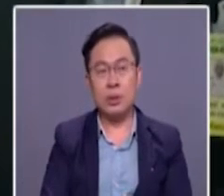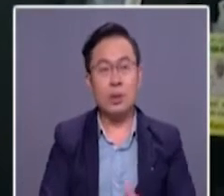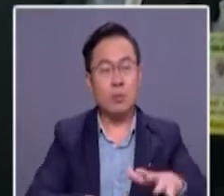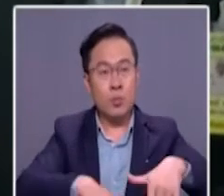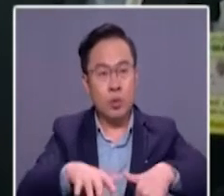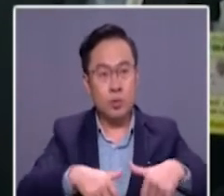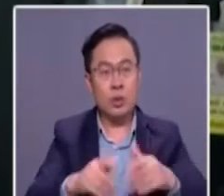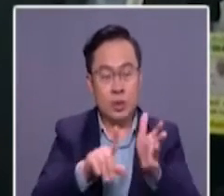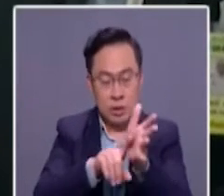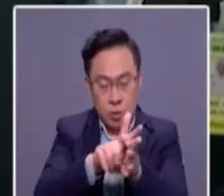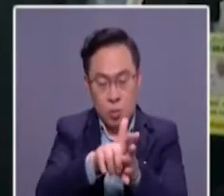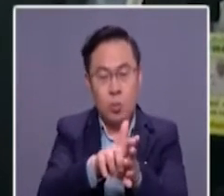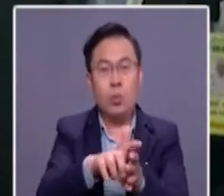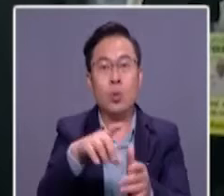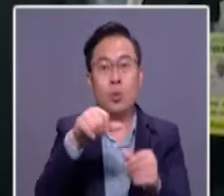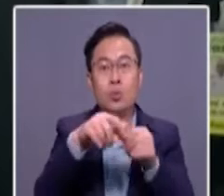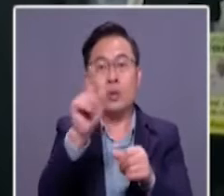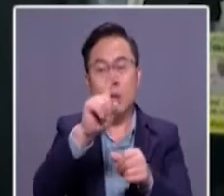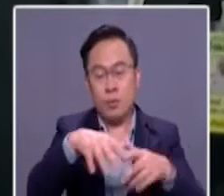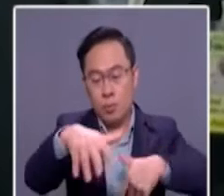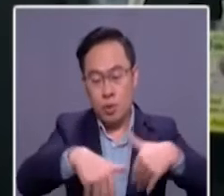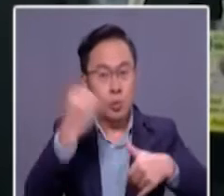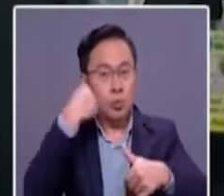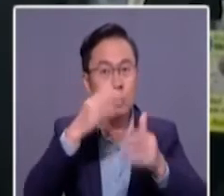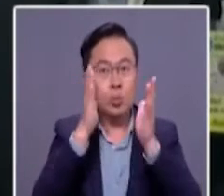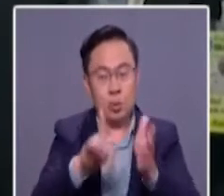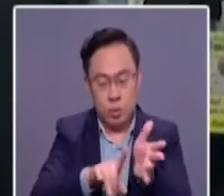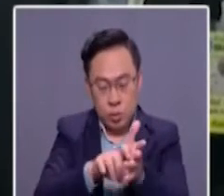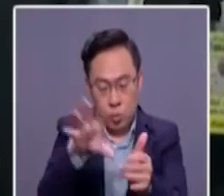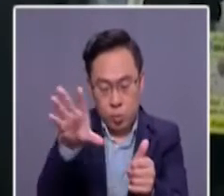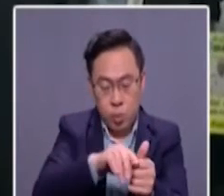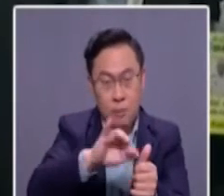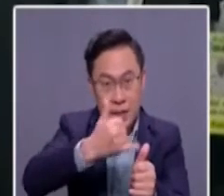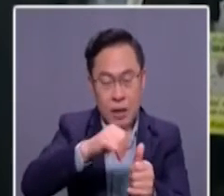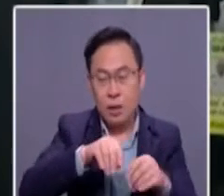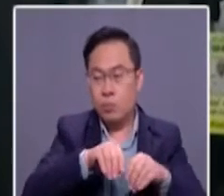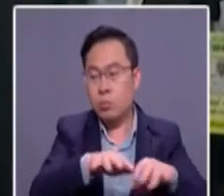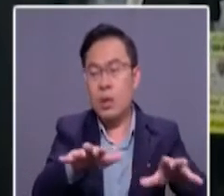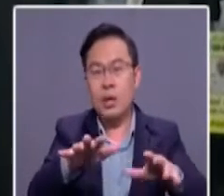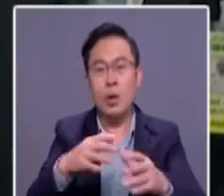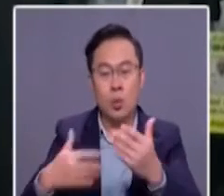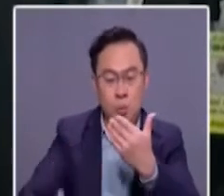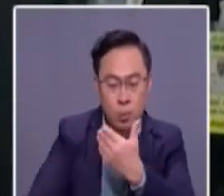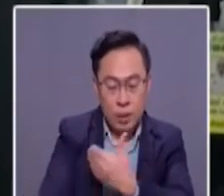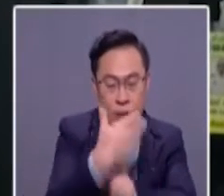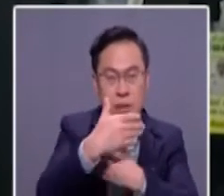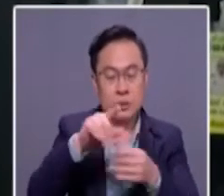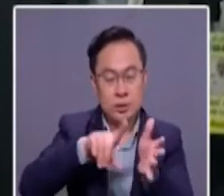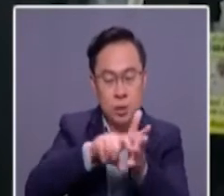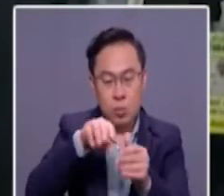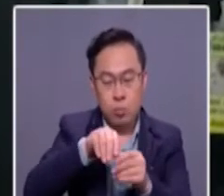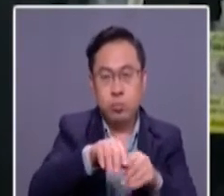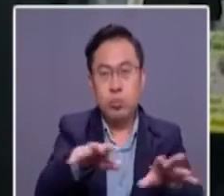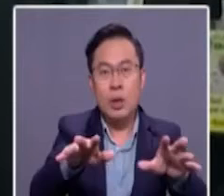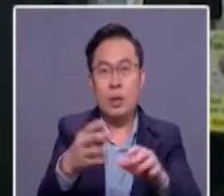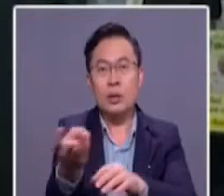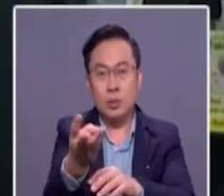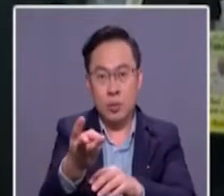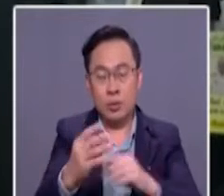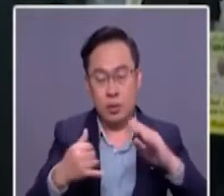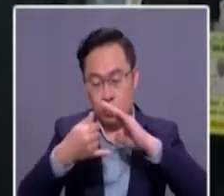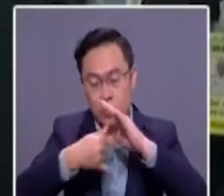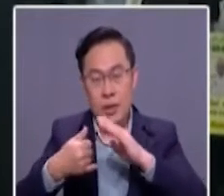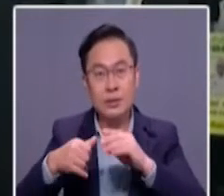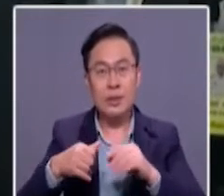เป็นคนพาเชื้อโรคไปถ้าคุณลดโอกาสที่จะพาเชื้อโรคไปหมอเขาก็จะดูแลคนที่เจ็บป่วยได้ง่ายไม่